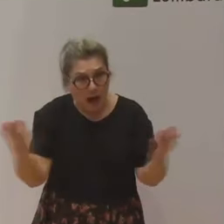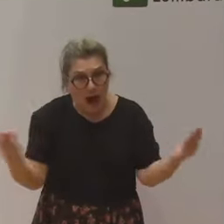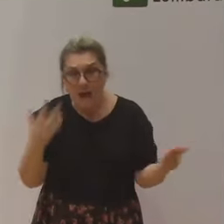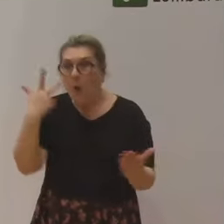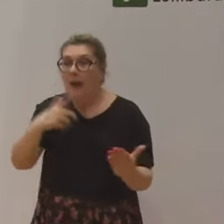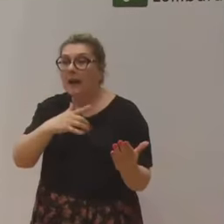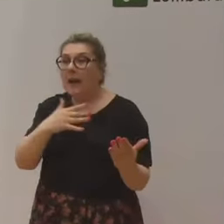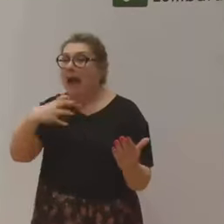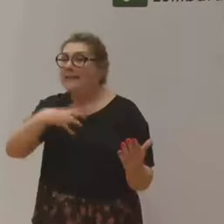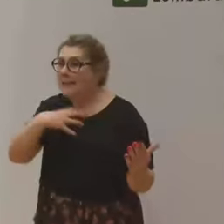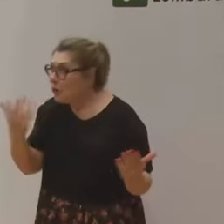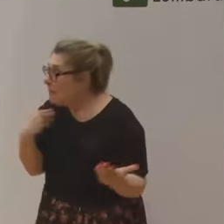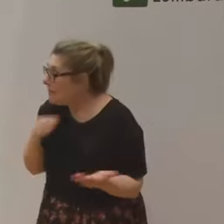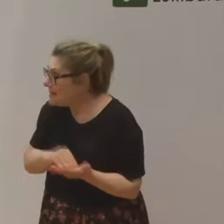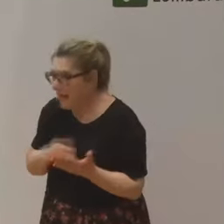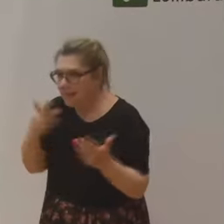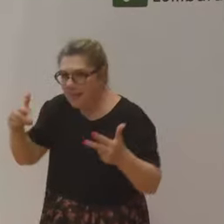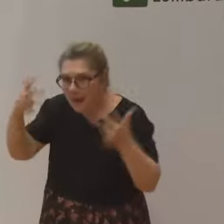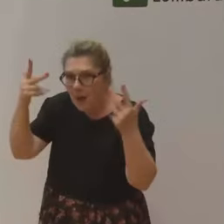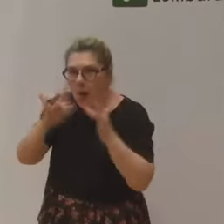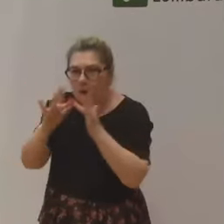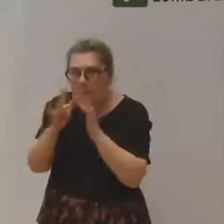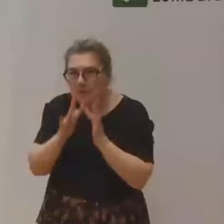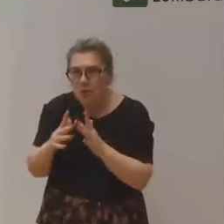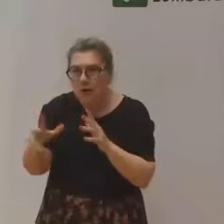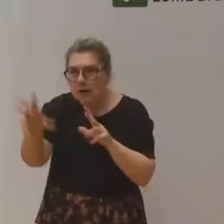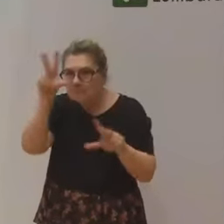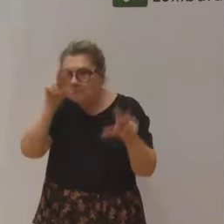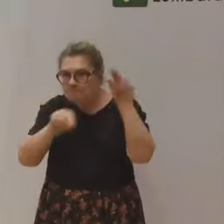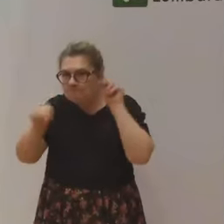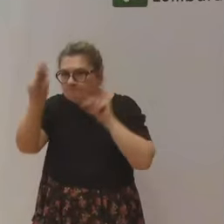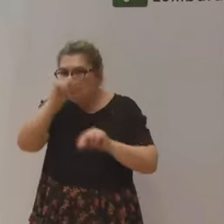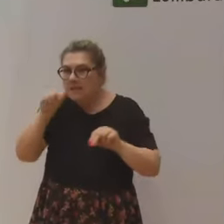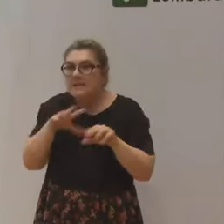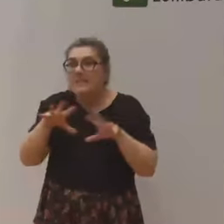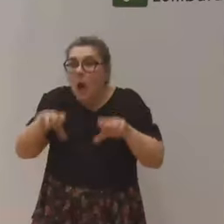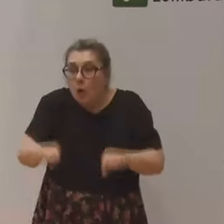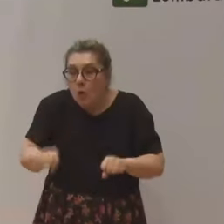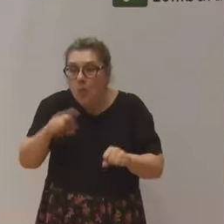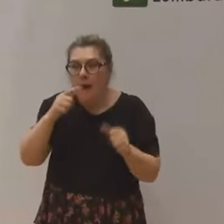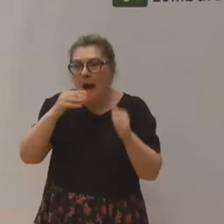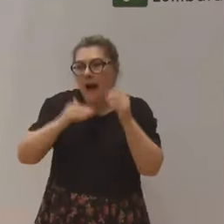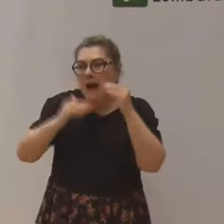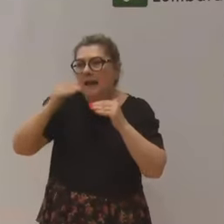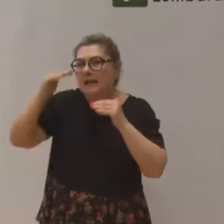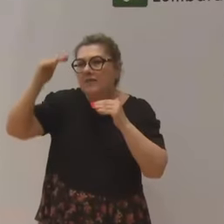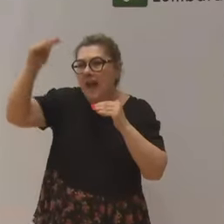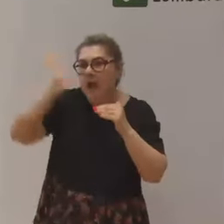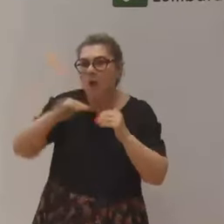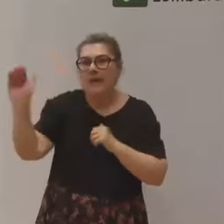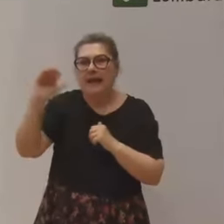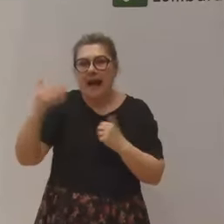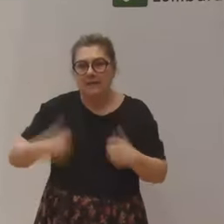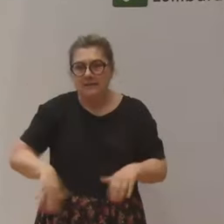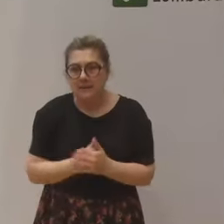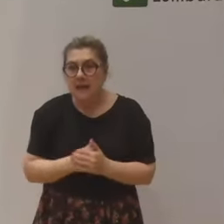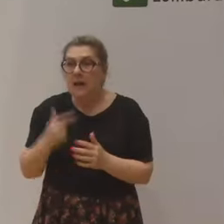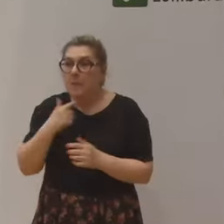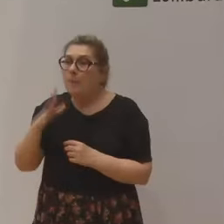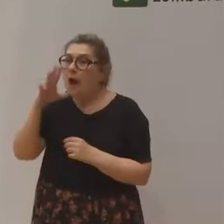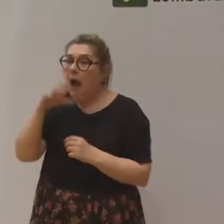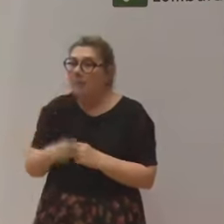qualche assessore, qualche persona che si occupa a tutti i livelli istituzionali sociali dei nostri ragazzi. Cioè abbiamo